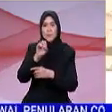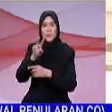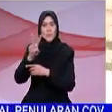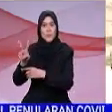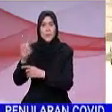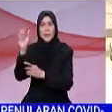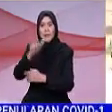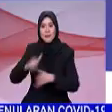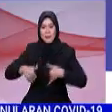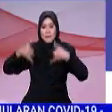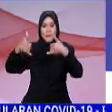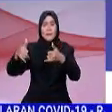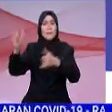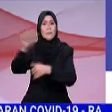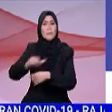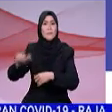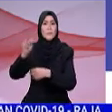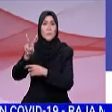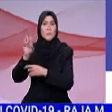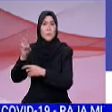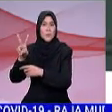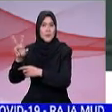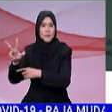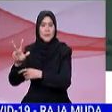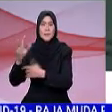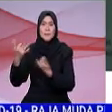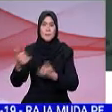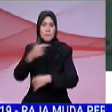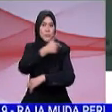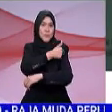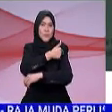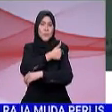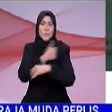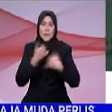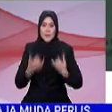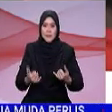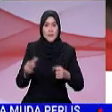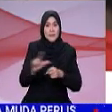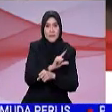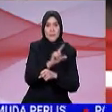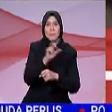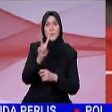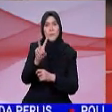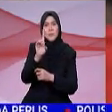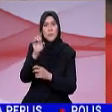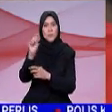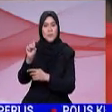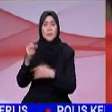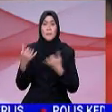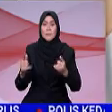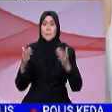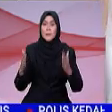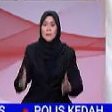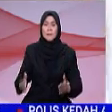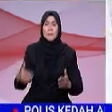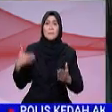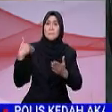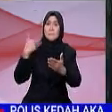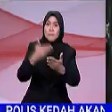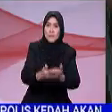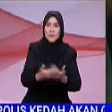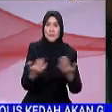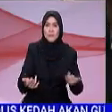Asia 2023 bulan depan setelah melengkapkan dos vaksin COVID-19 hari ini. Antara pemain yang tiba awal di pusat pemberian